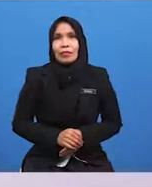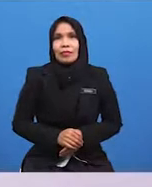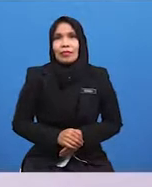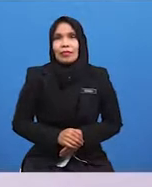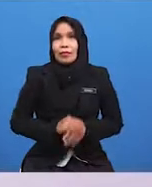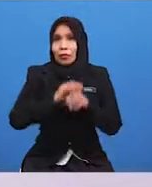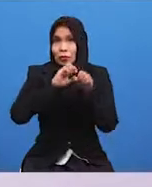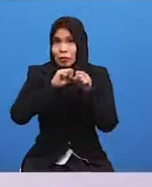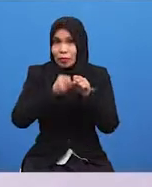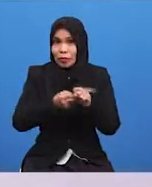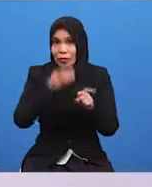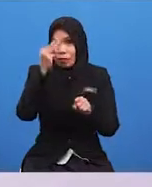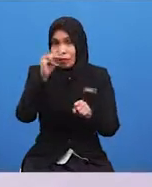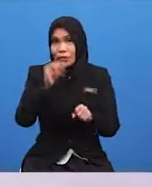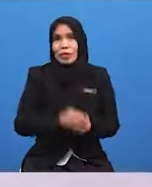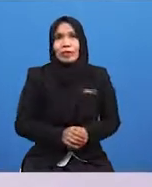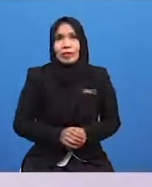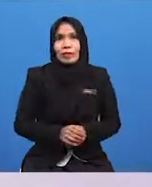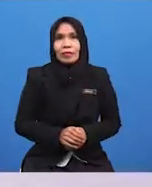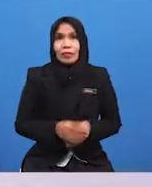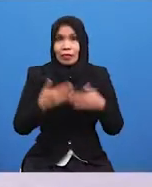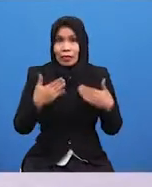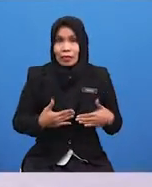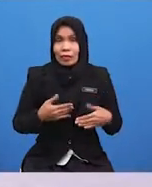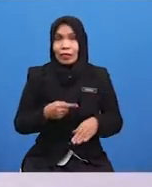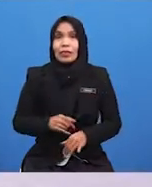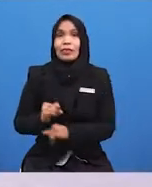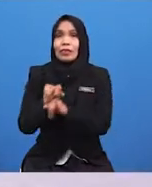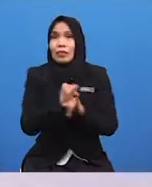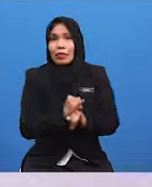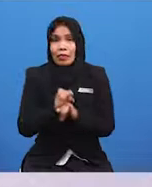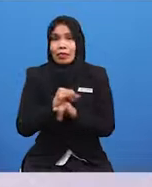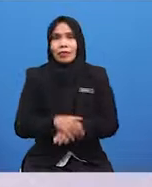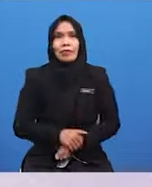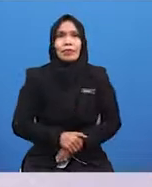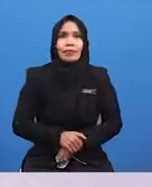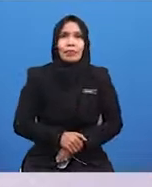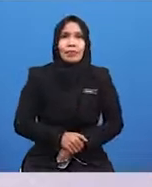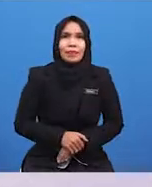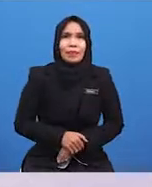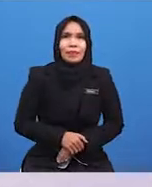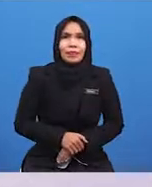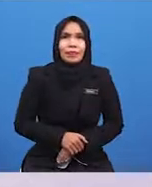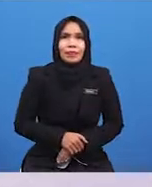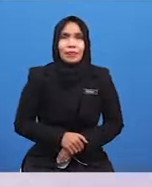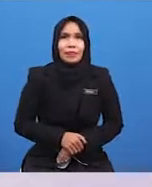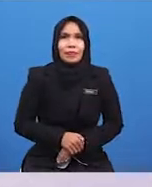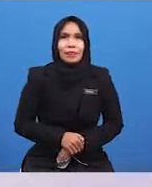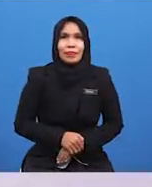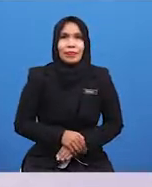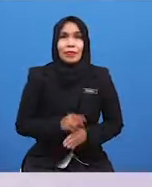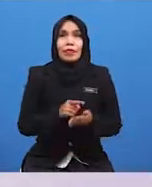Baiklah ini lihat gambar ini blog Apakah Mimi